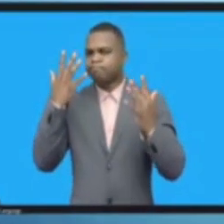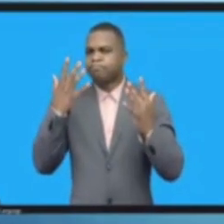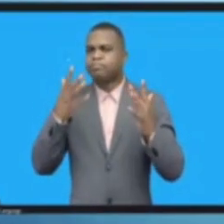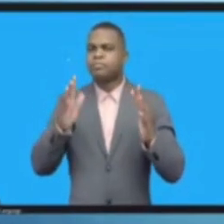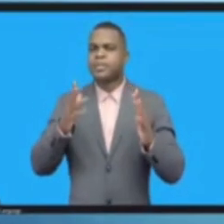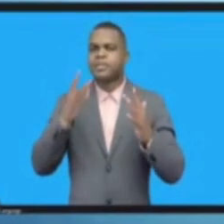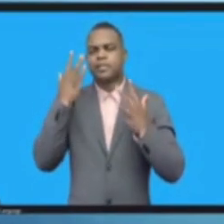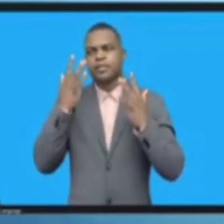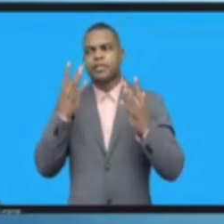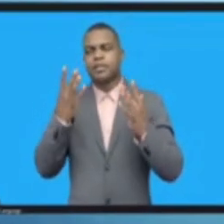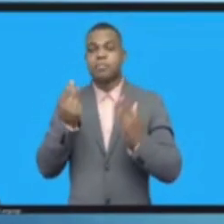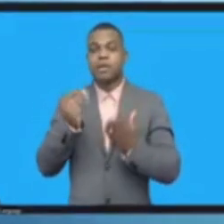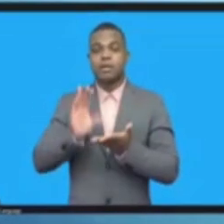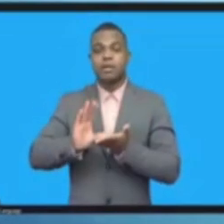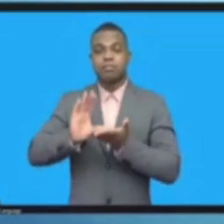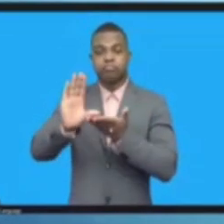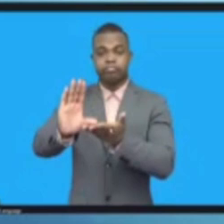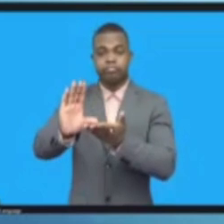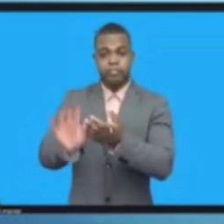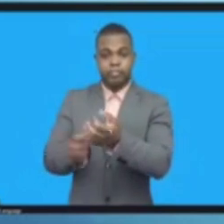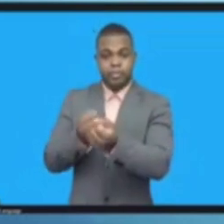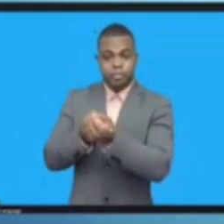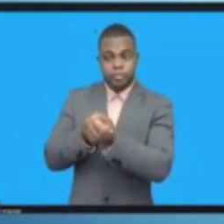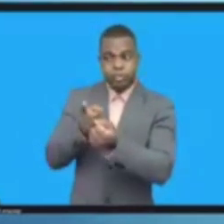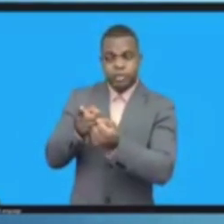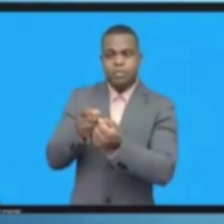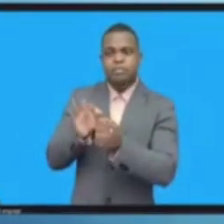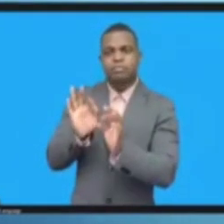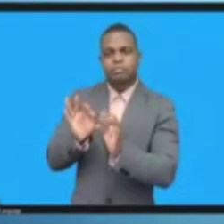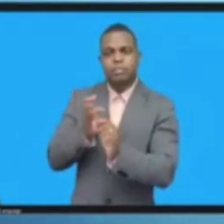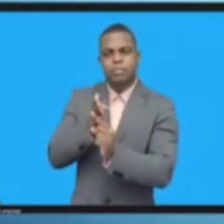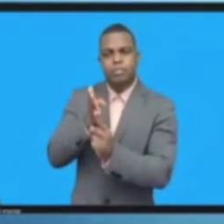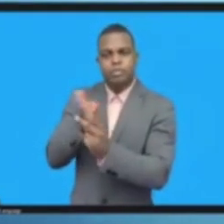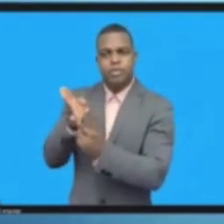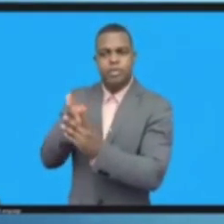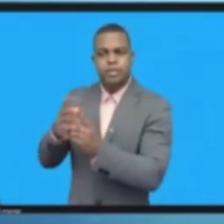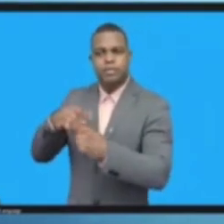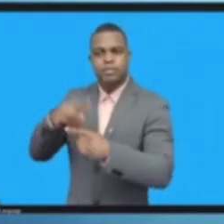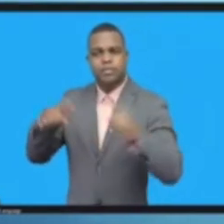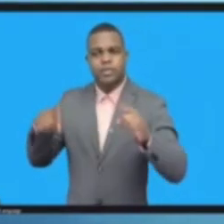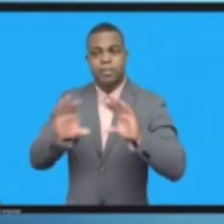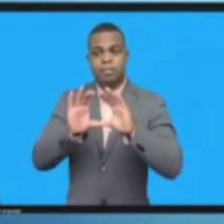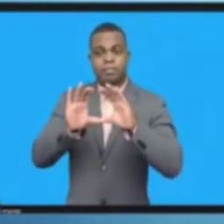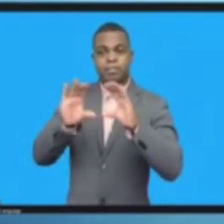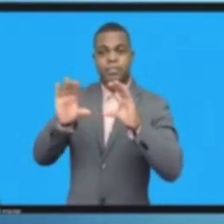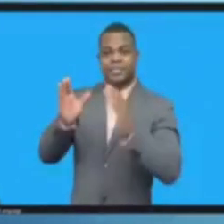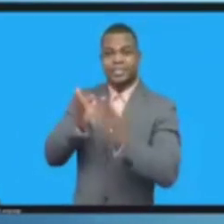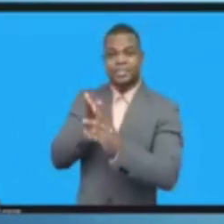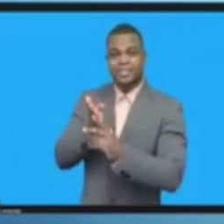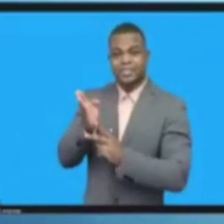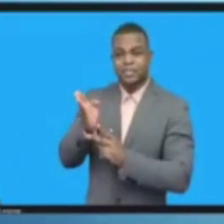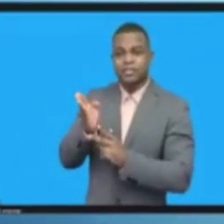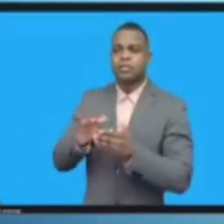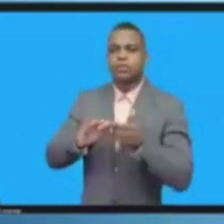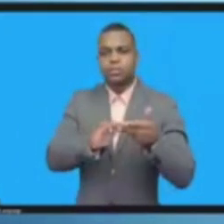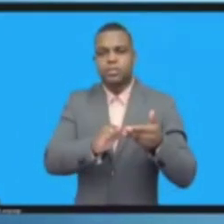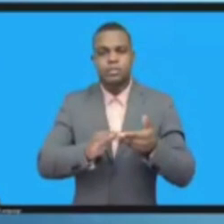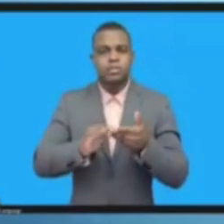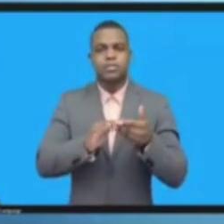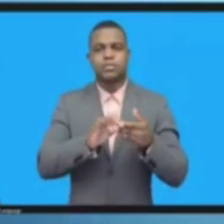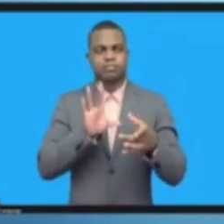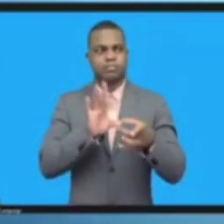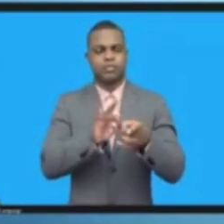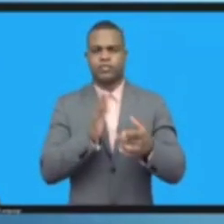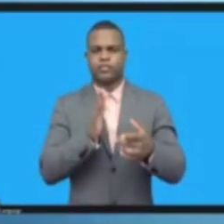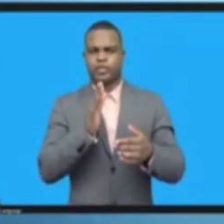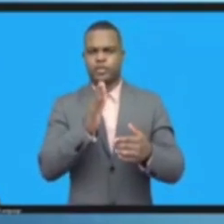la gouvernance d'Internet. Nous avons préparé un rapport là-dessus qu'on a partagé avec d'autres et qui pourrait être mis à